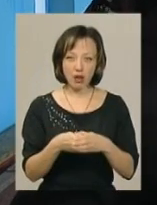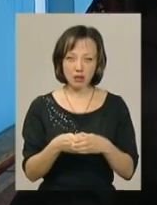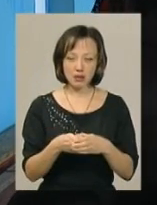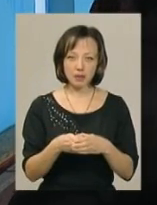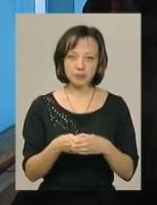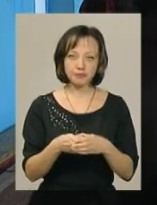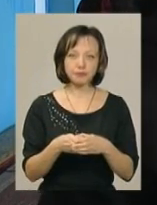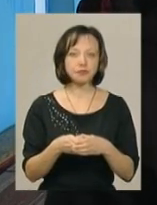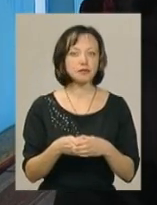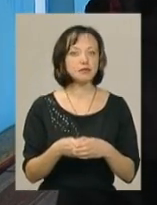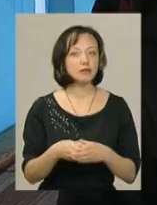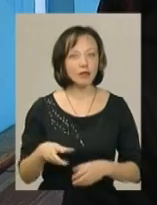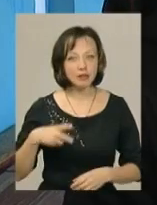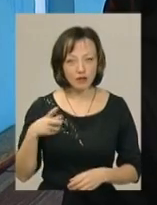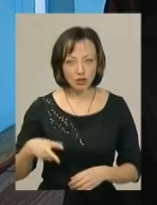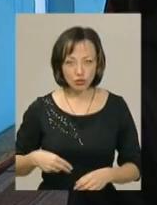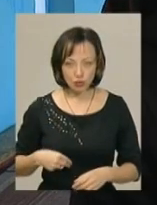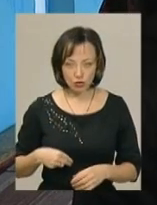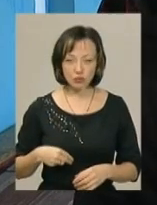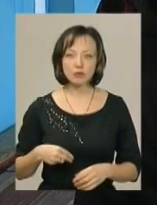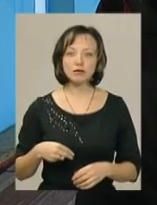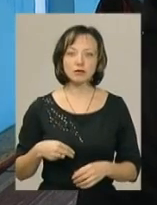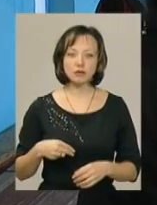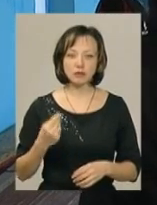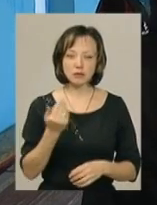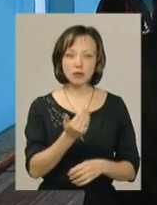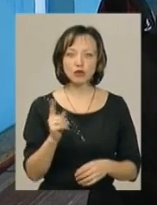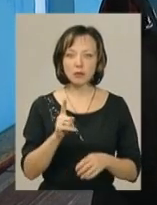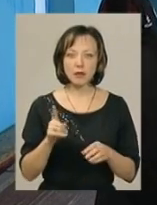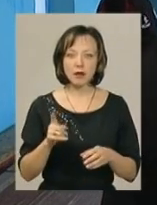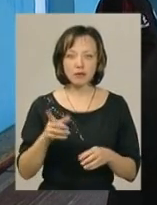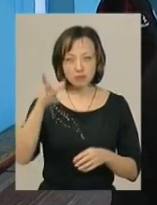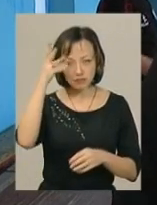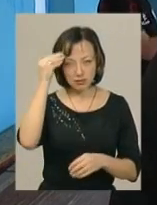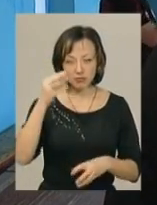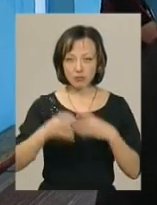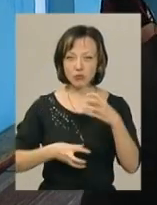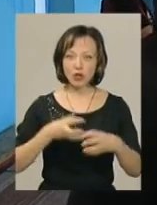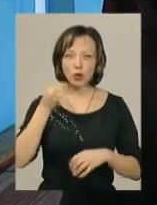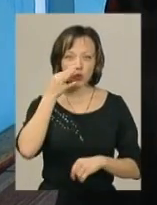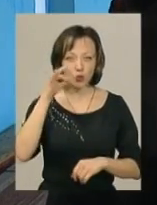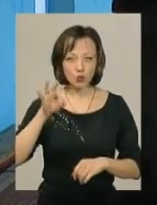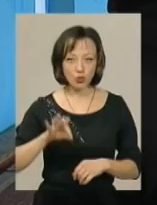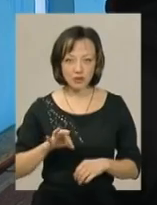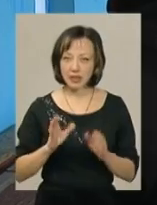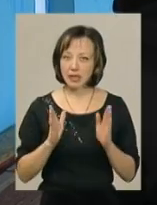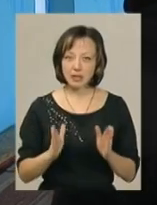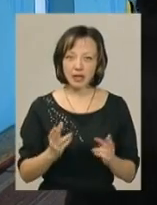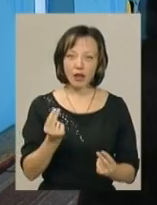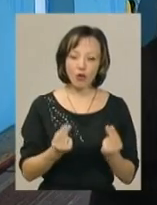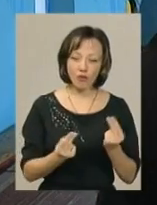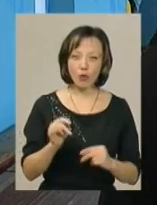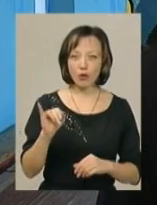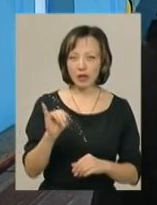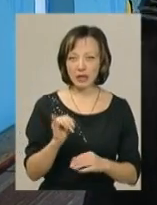з французької академії, щоб набратися певного міжнародного досвіду не тільки ігрового,